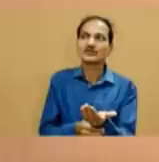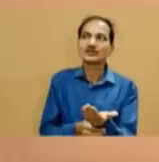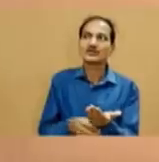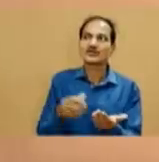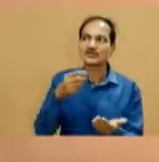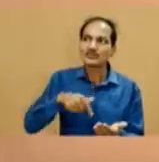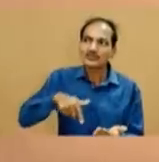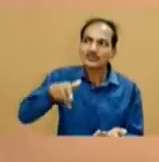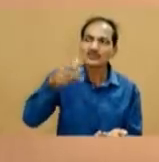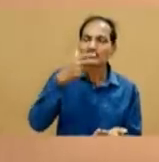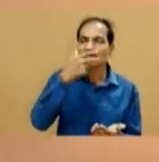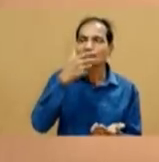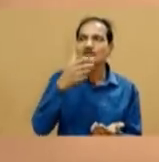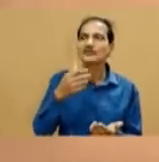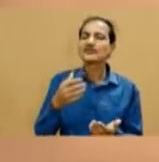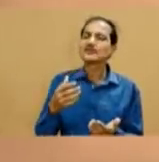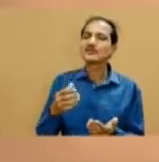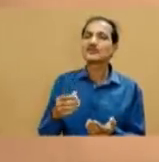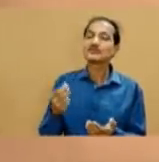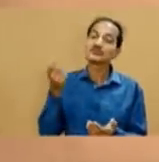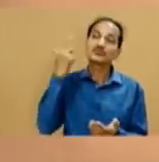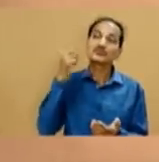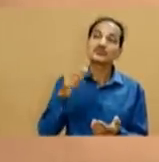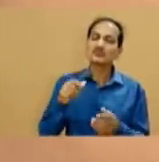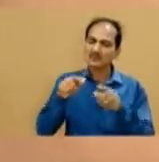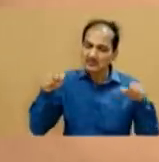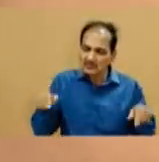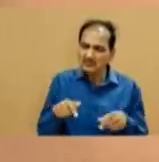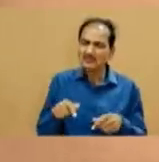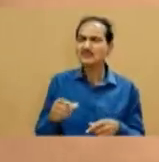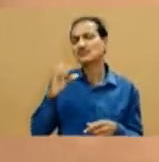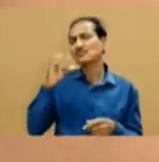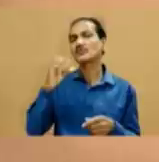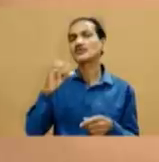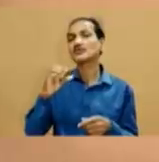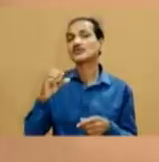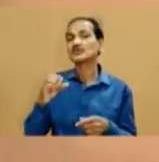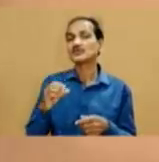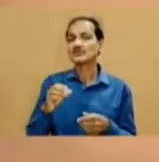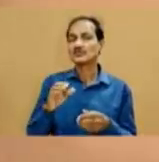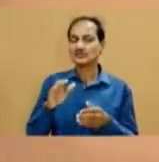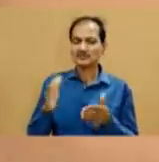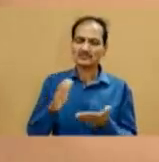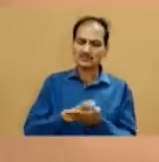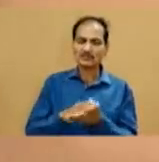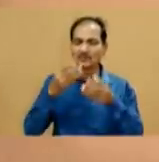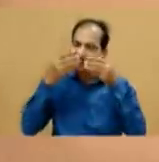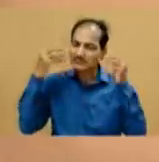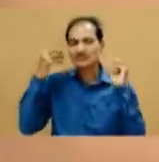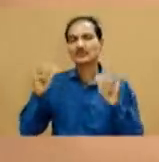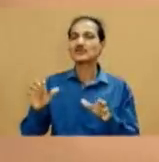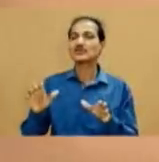कॉटन ड्रेस गंजी बनियान ठू मध्य आमे मास्क तैयारी करि